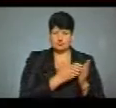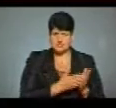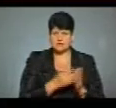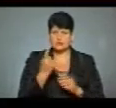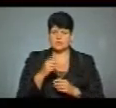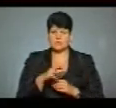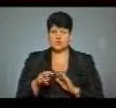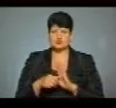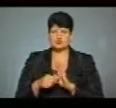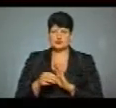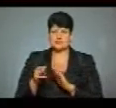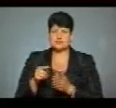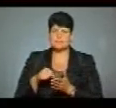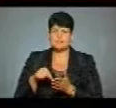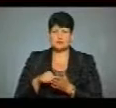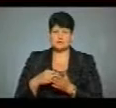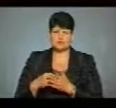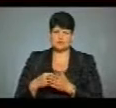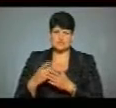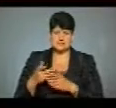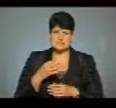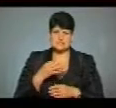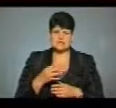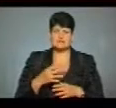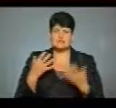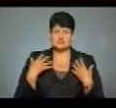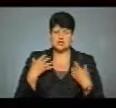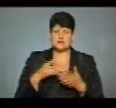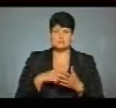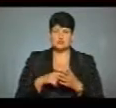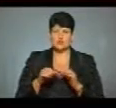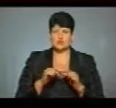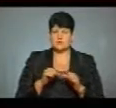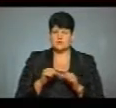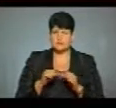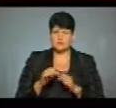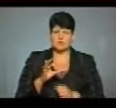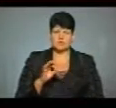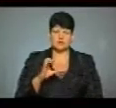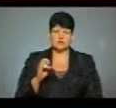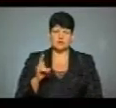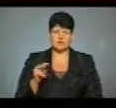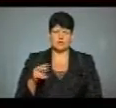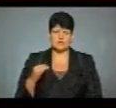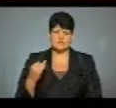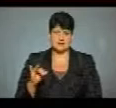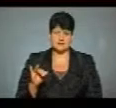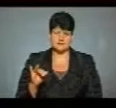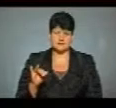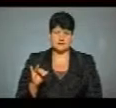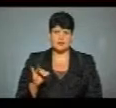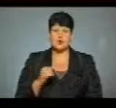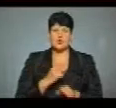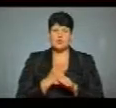1 мільйон 600 тисяч – із міського, повідомив начальник міського управління житлово-комунального господарства Олег Соколовський. Зазначу, роботи